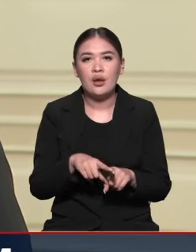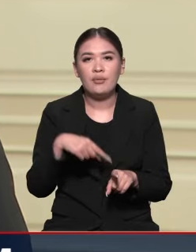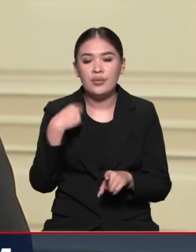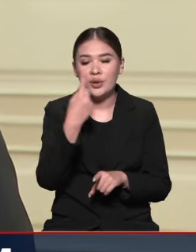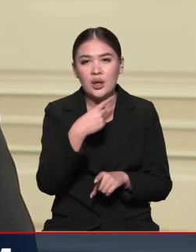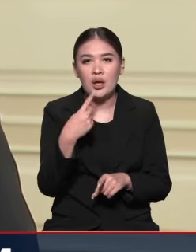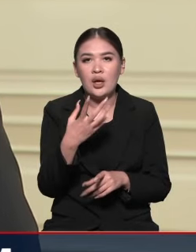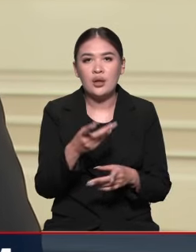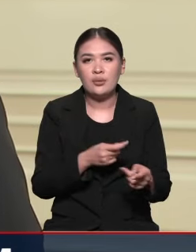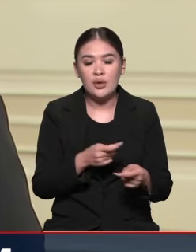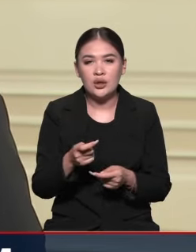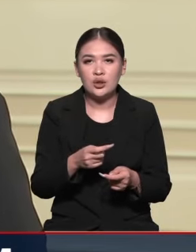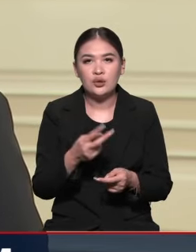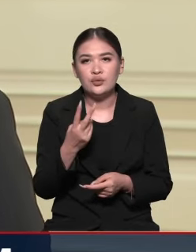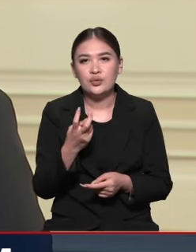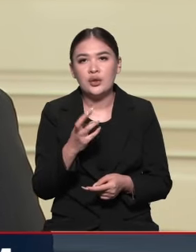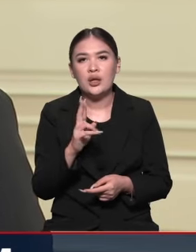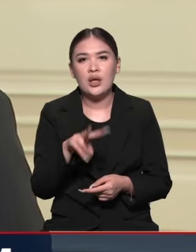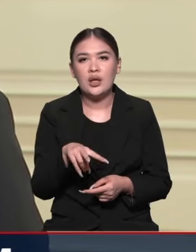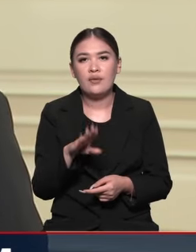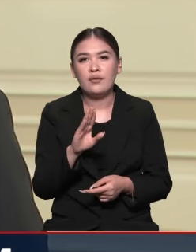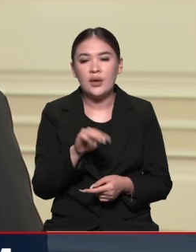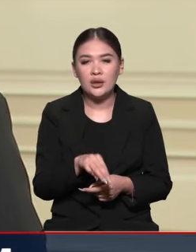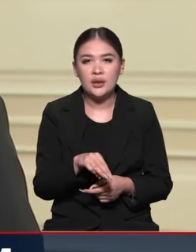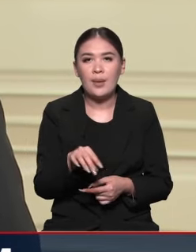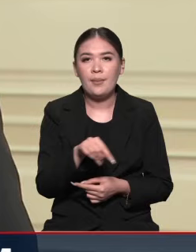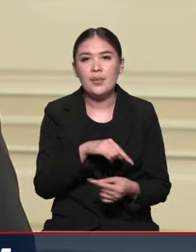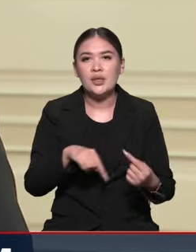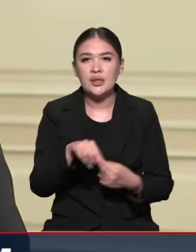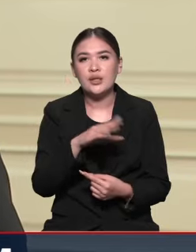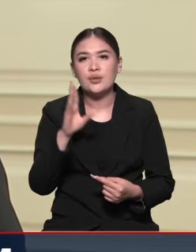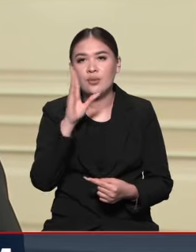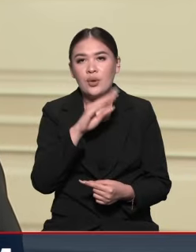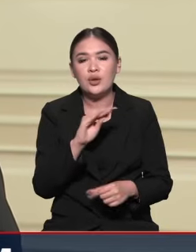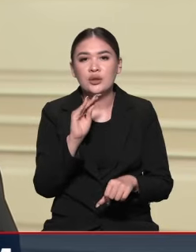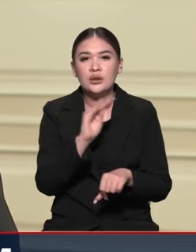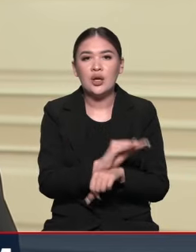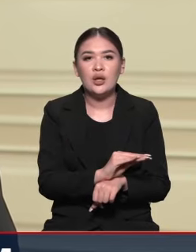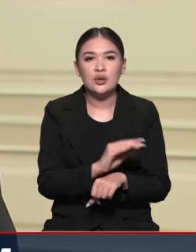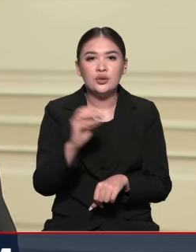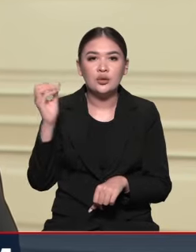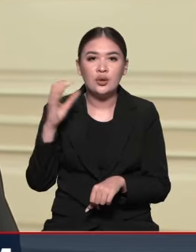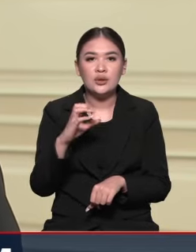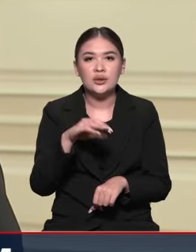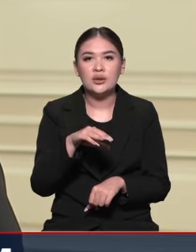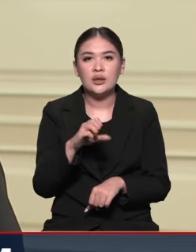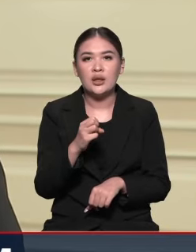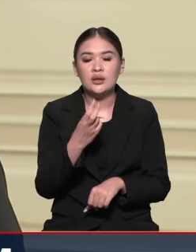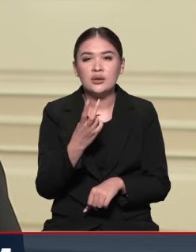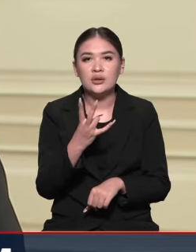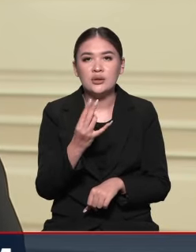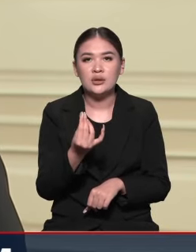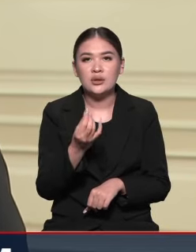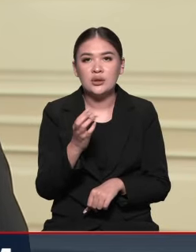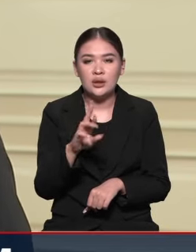мощность таких проектов со 100 кВт до 200 кВт. То есть сейчас бизнес может вполне себе установить солнечную станцию, установленную мощностью 200 кВт у